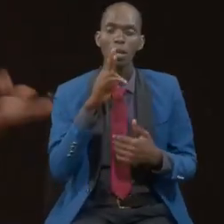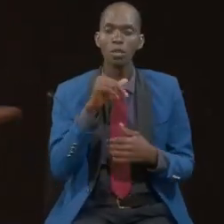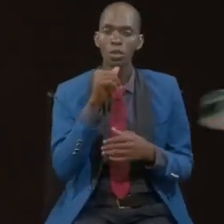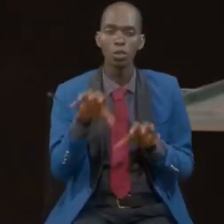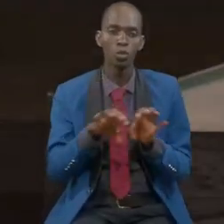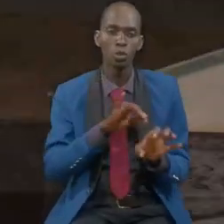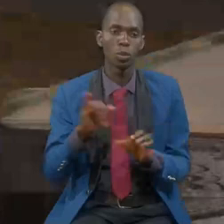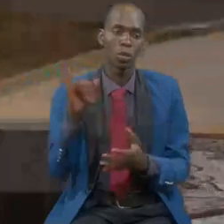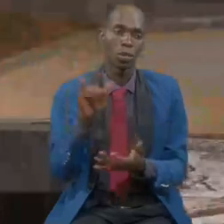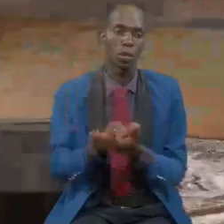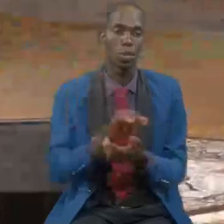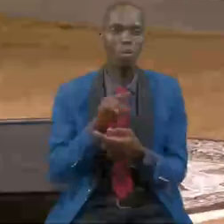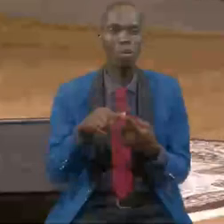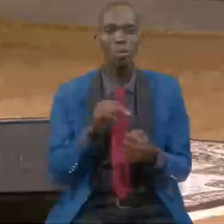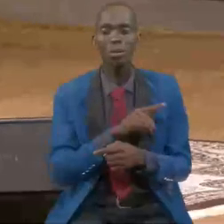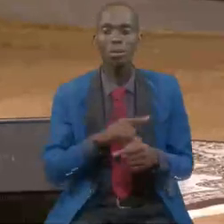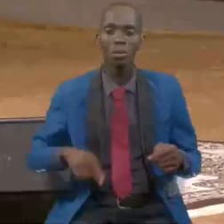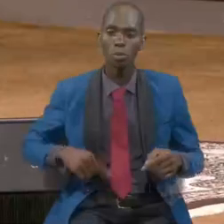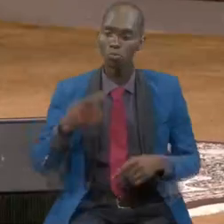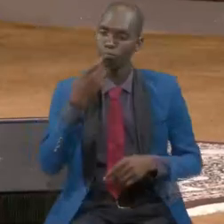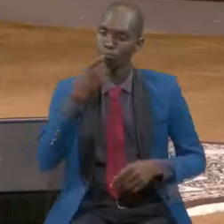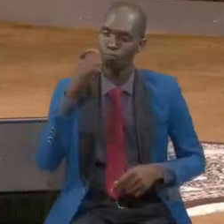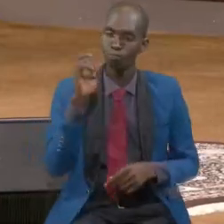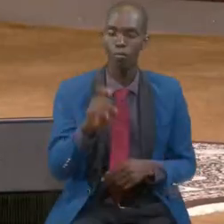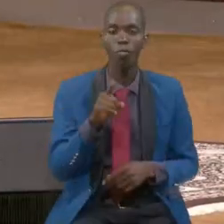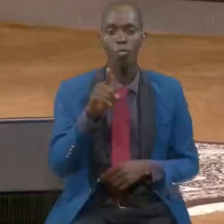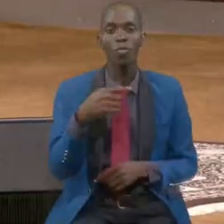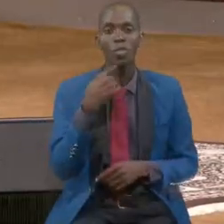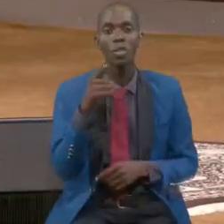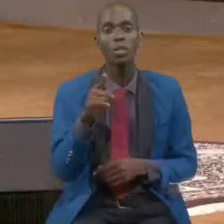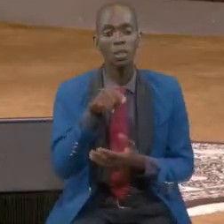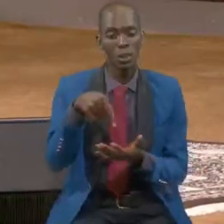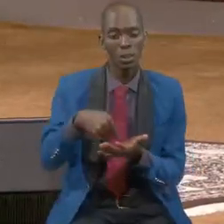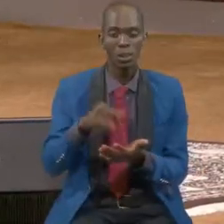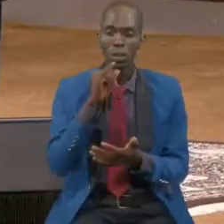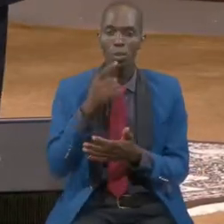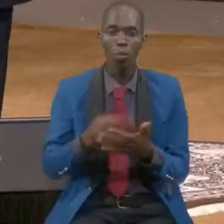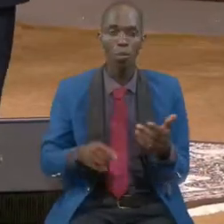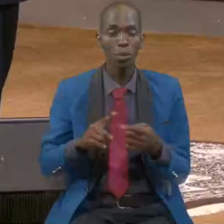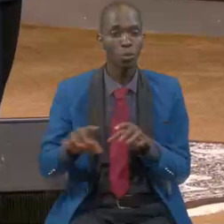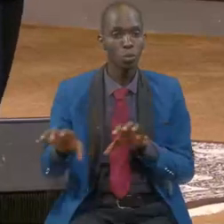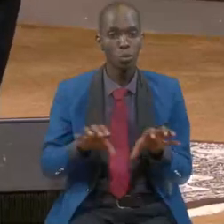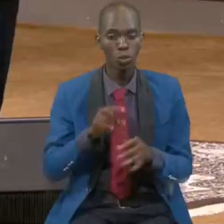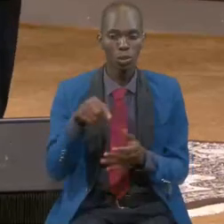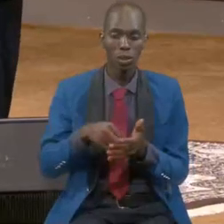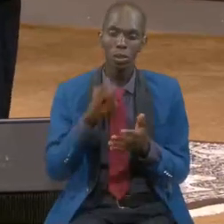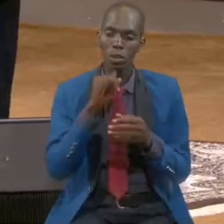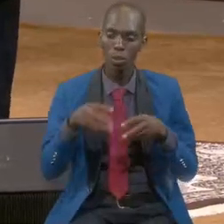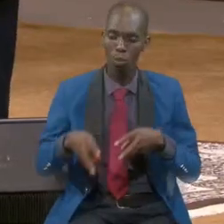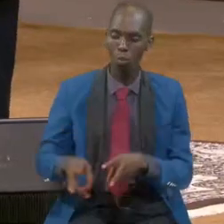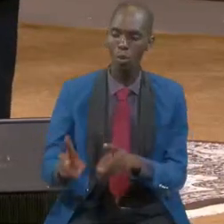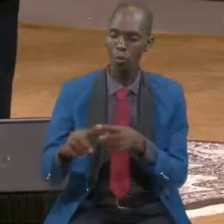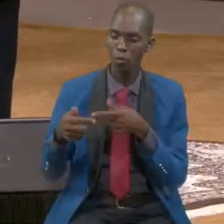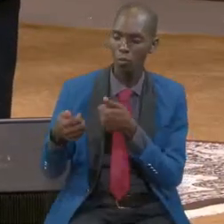ne pas faire ça. Et lorsque le Seigneur vous commande de faire quelque chose, il dit, voici